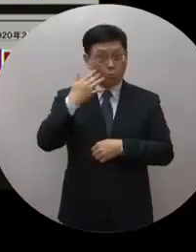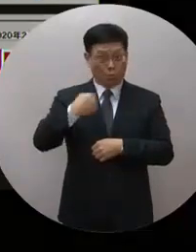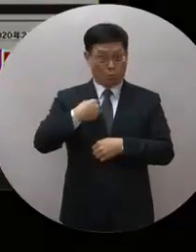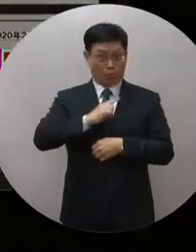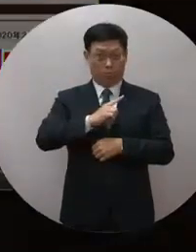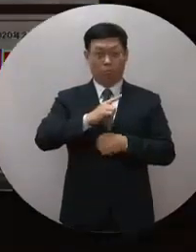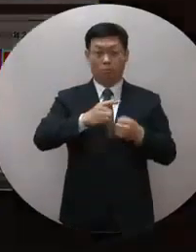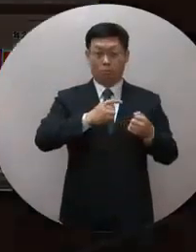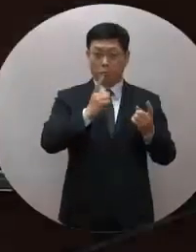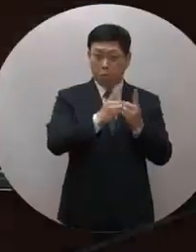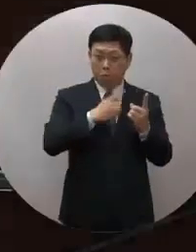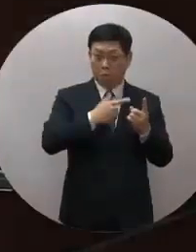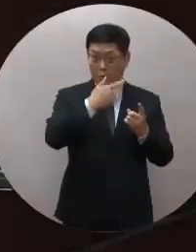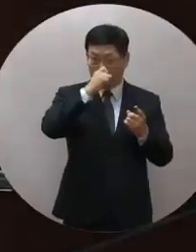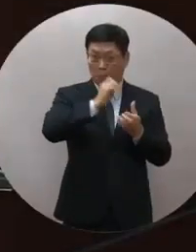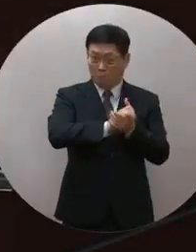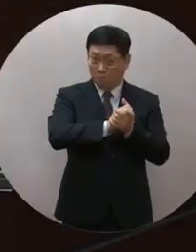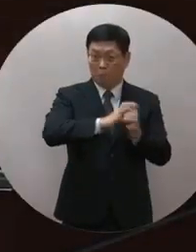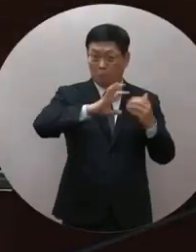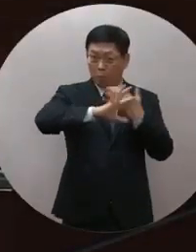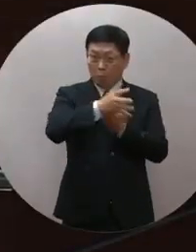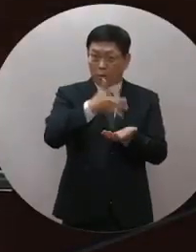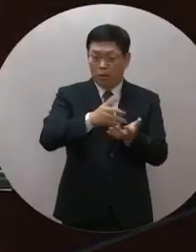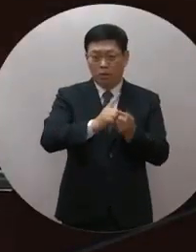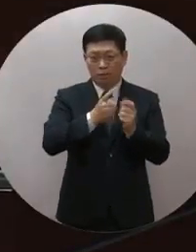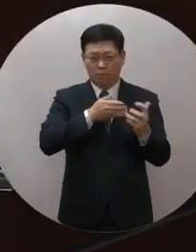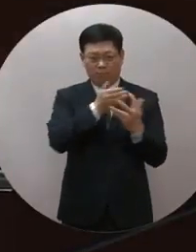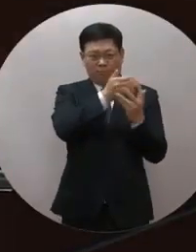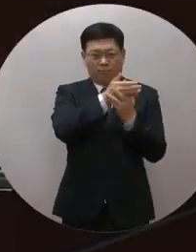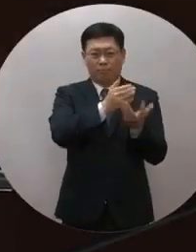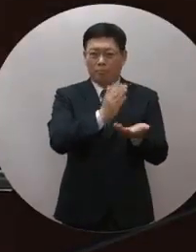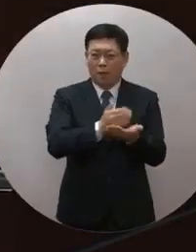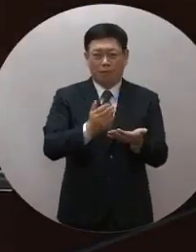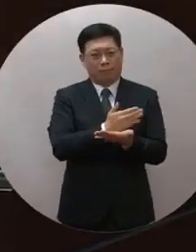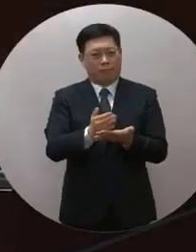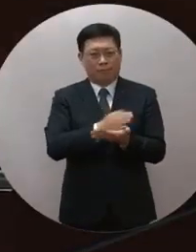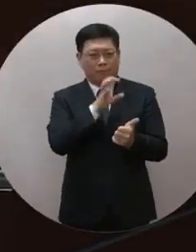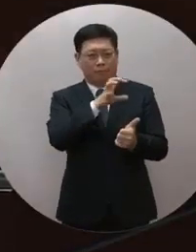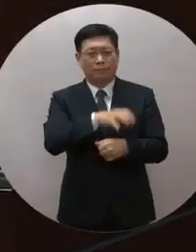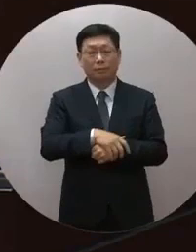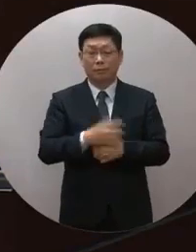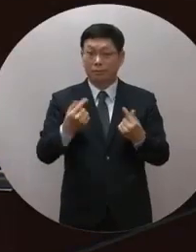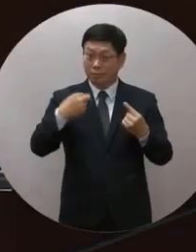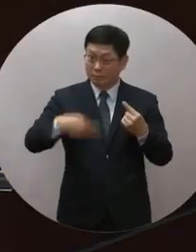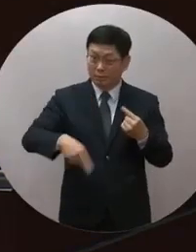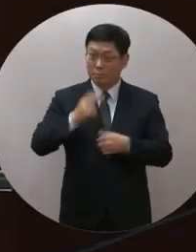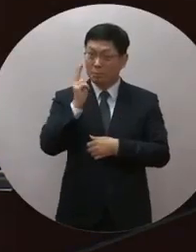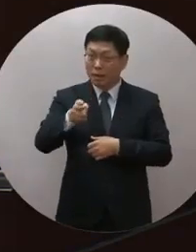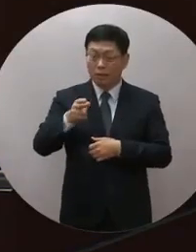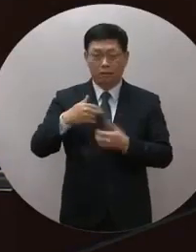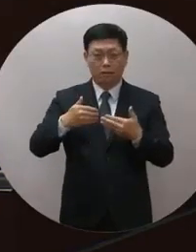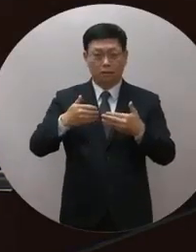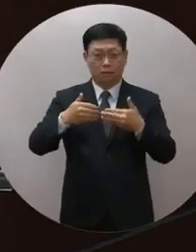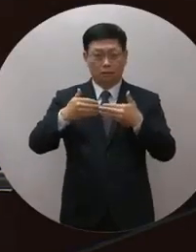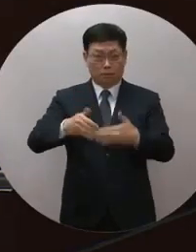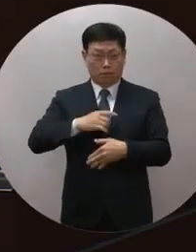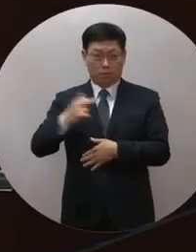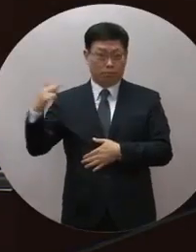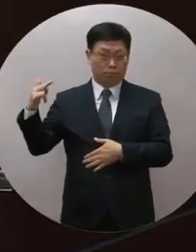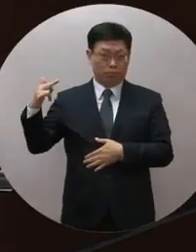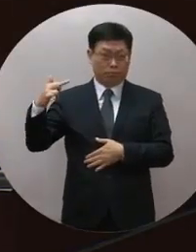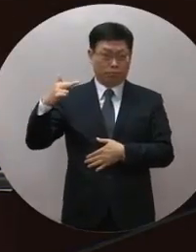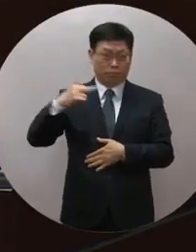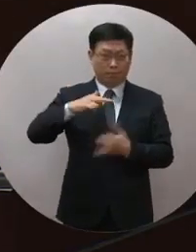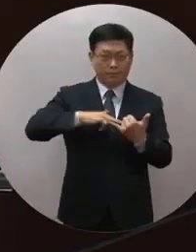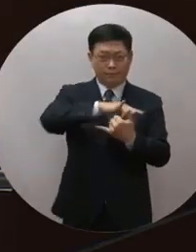的发言还恶意阻挡批判，更在这种时间还派中国军机绕